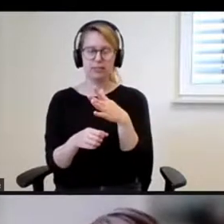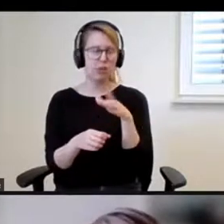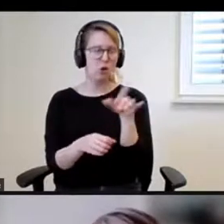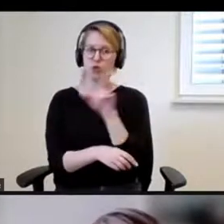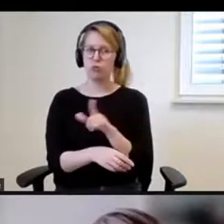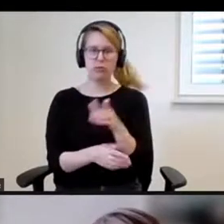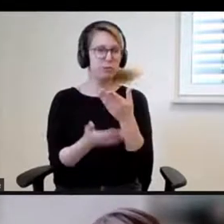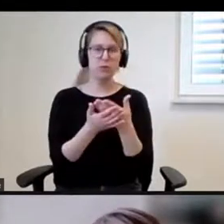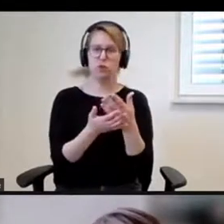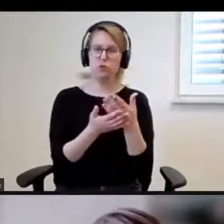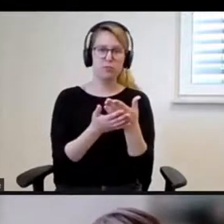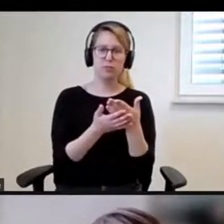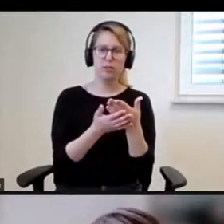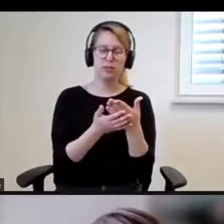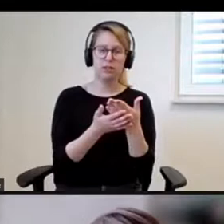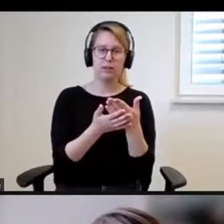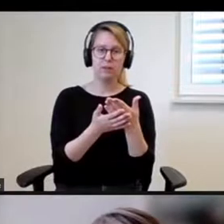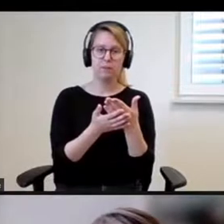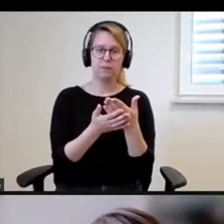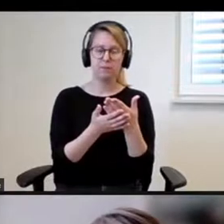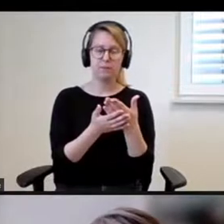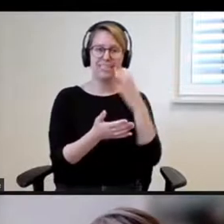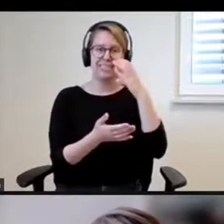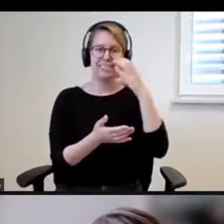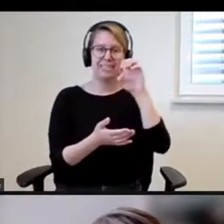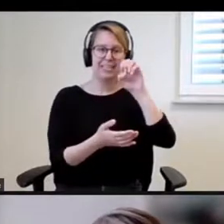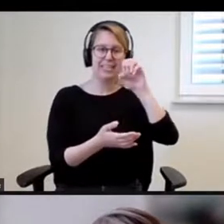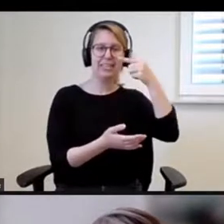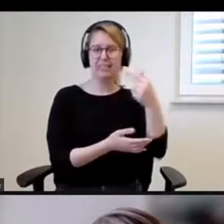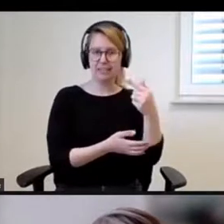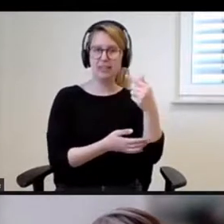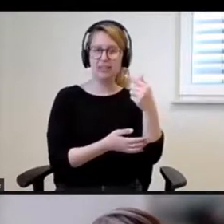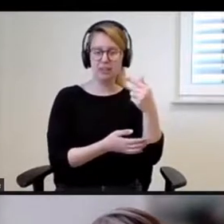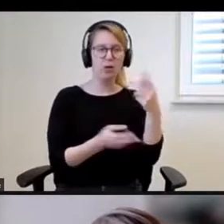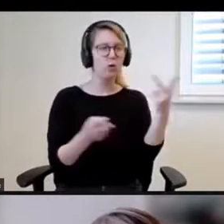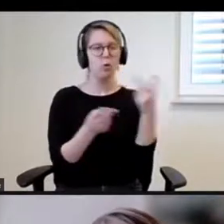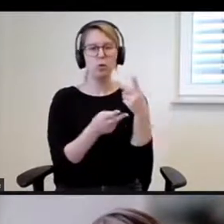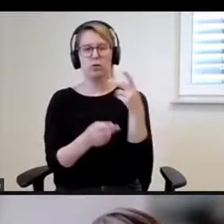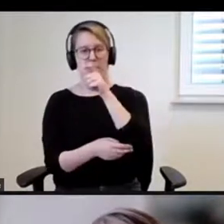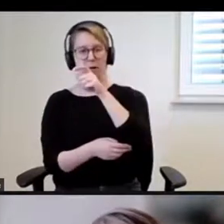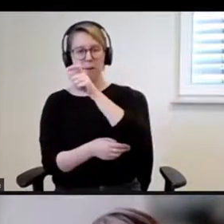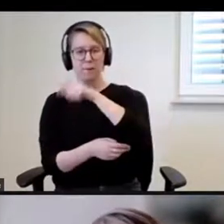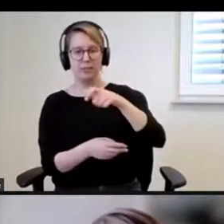den Centre pour l'égalité de traitement oder Menschenrechtskommission oder